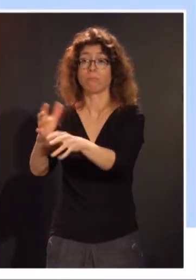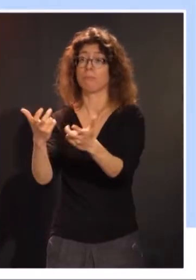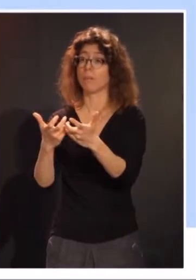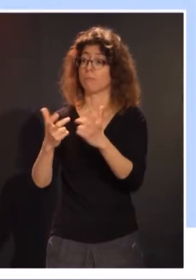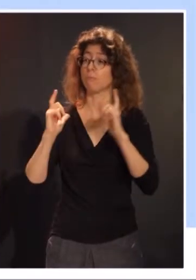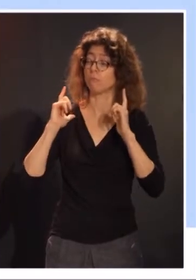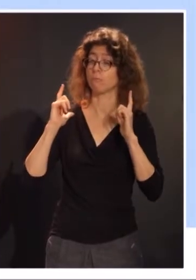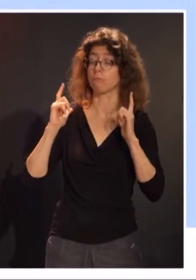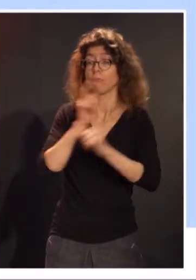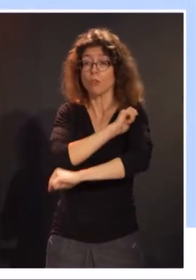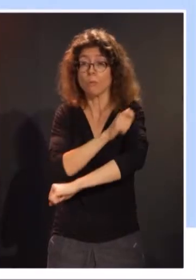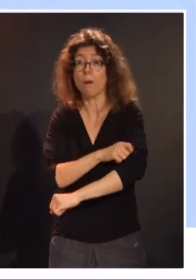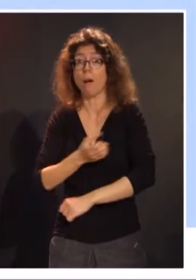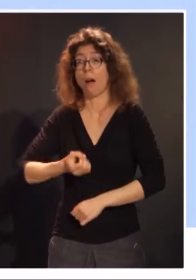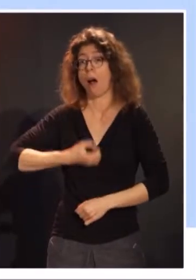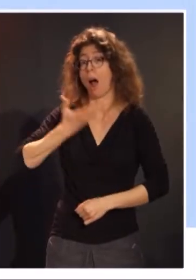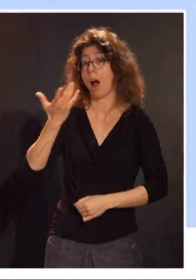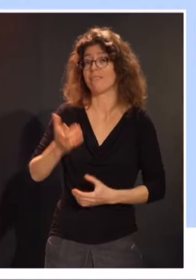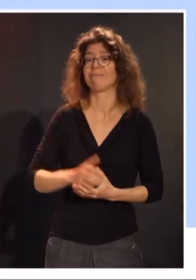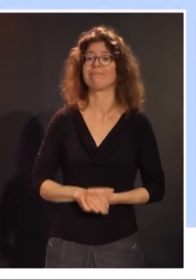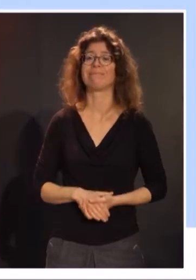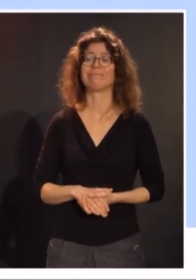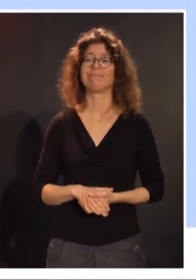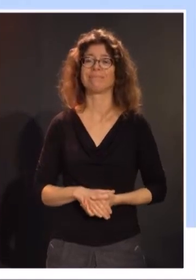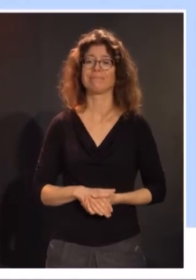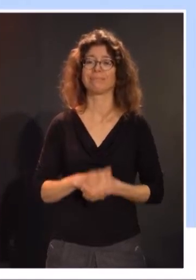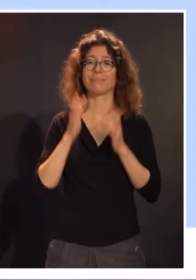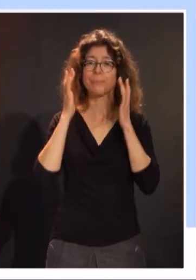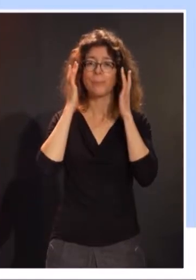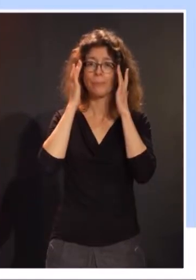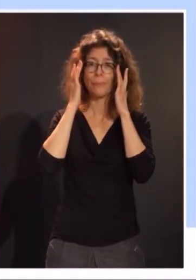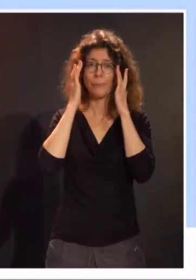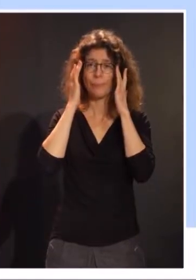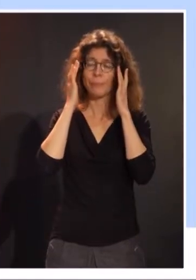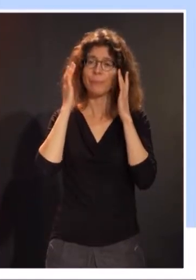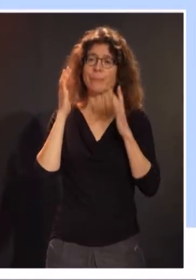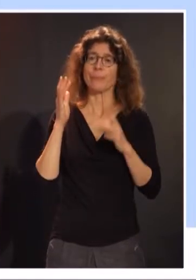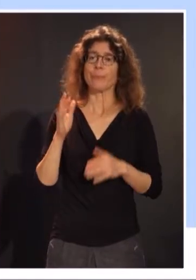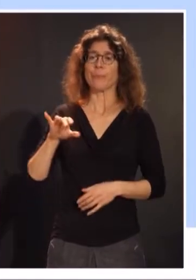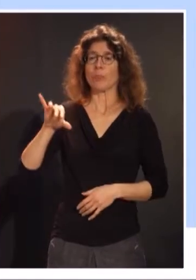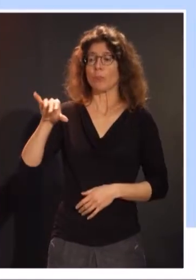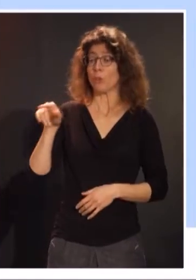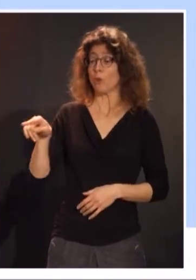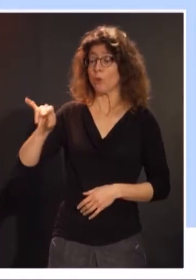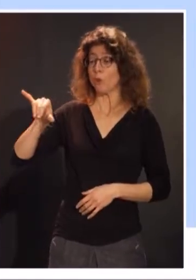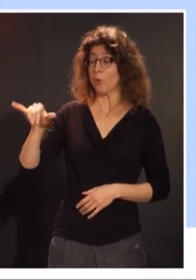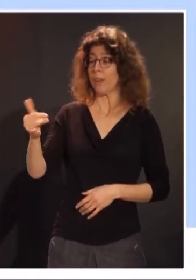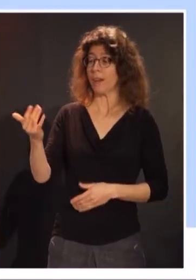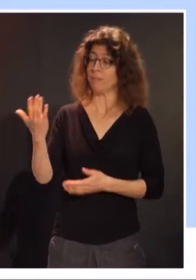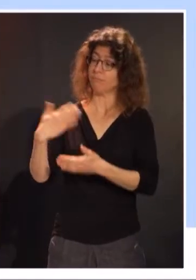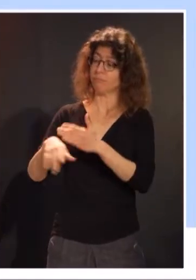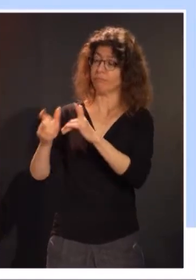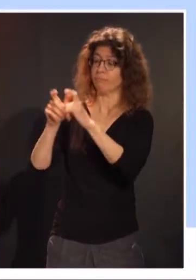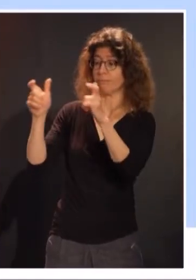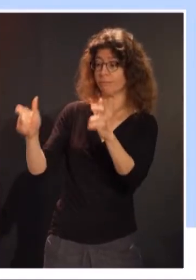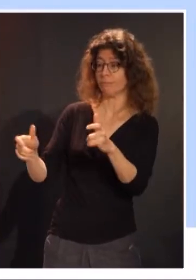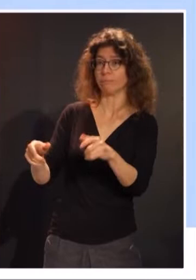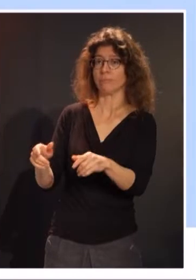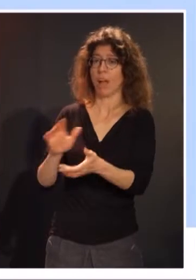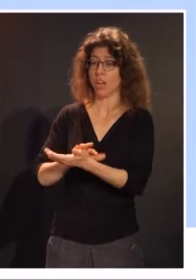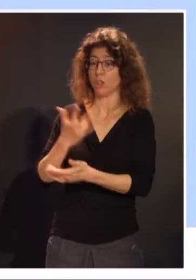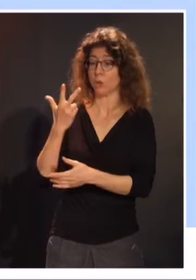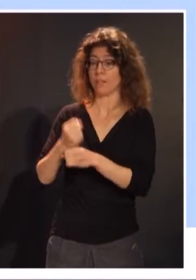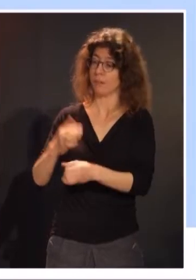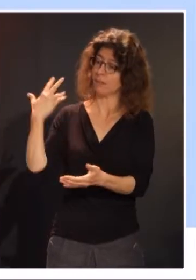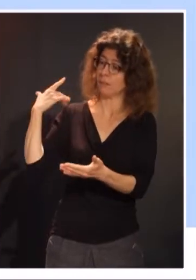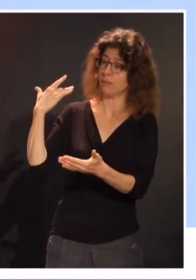sport ou l'art plastique. Donc Julien, il est suivi en institut, il a un suivi psychomoteur depuis l'âge de 3 ans